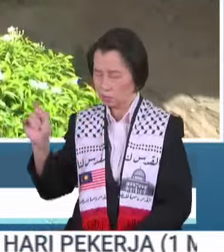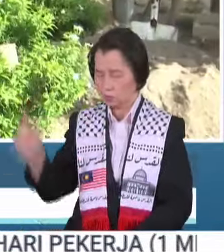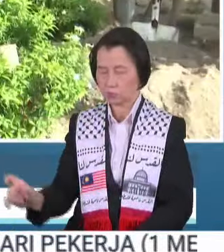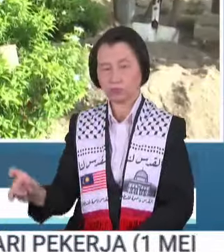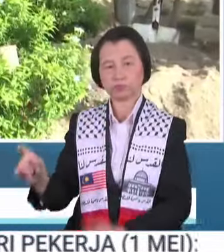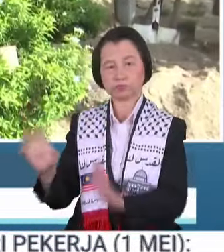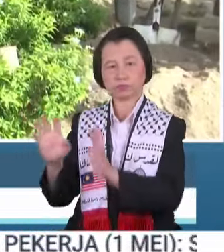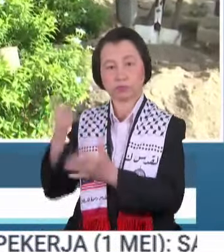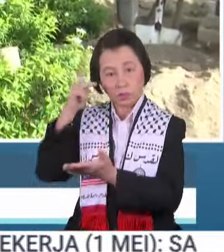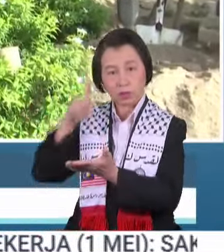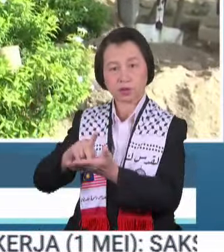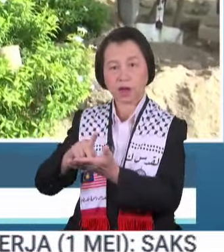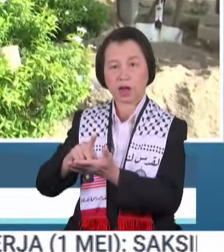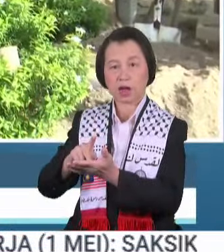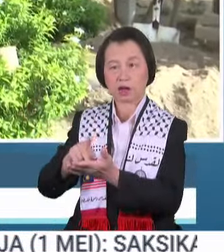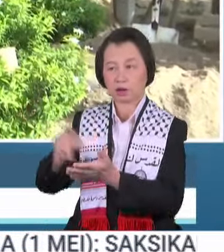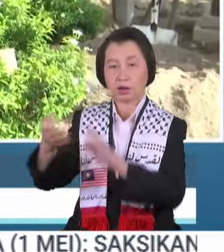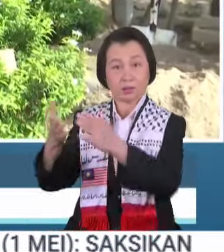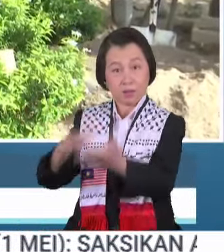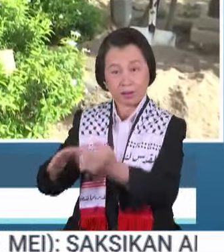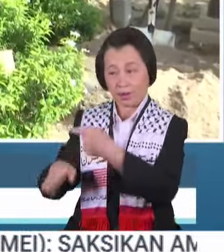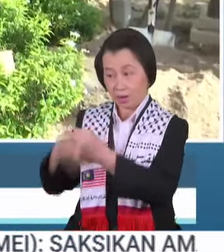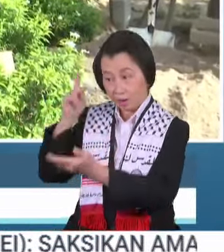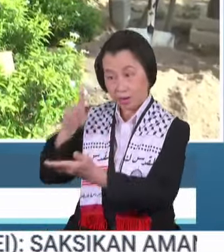seorang kenalan Allahyarham,